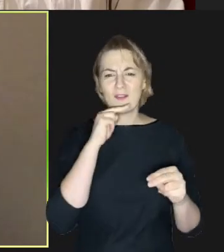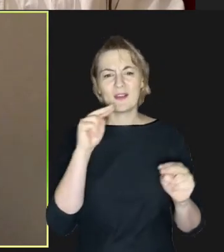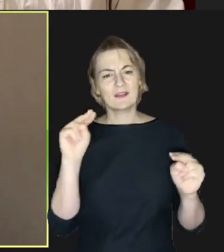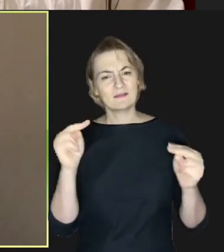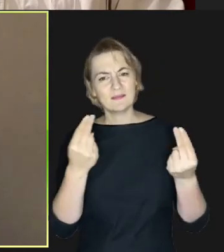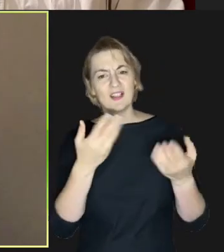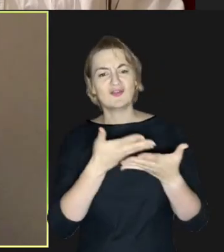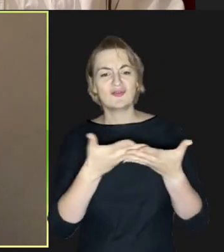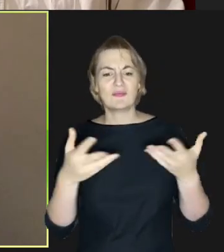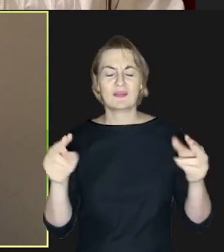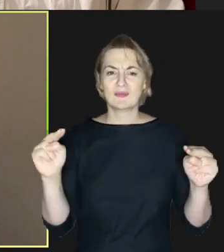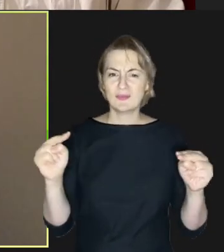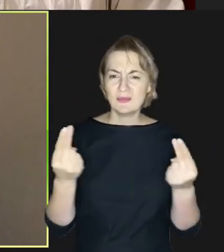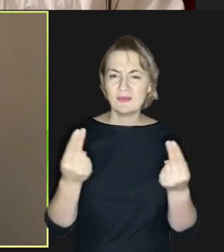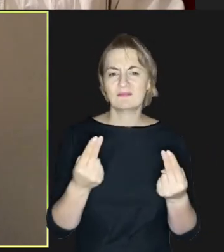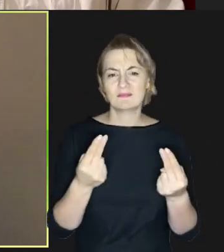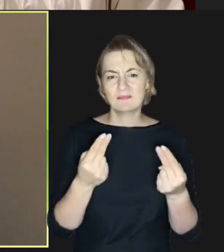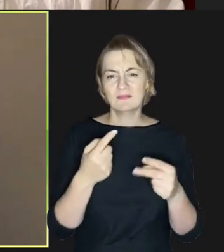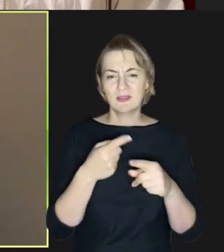ta ziemia? No i